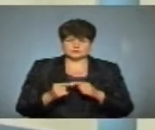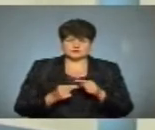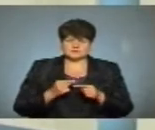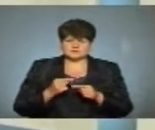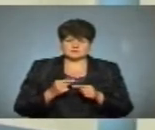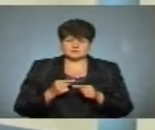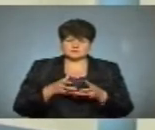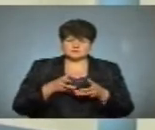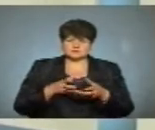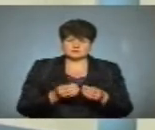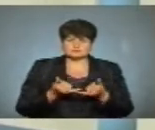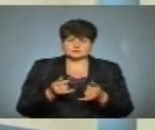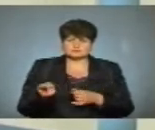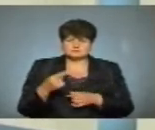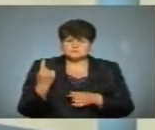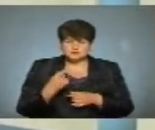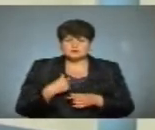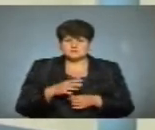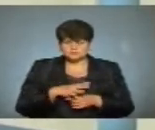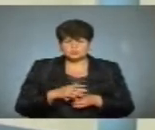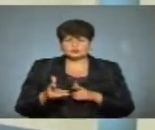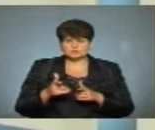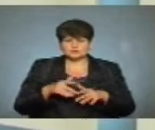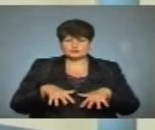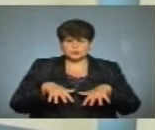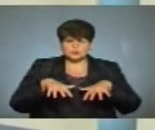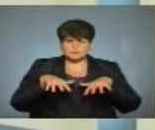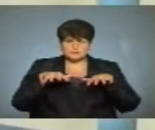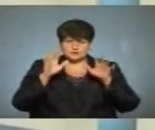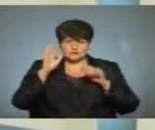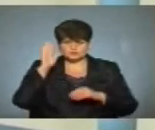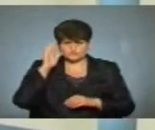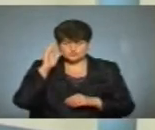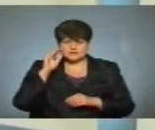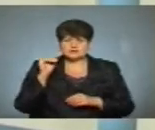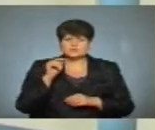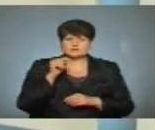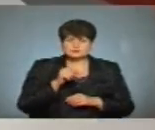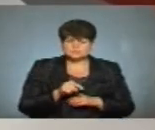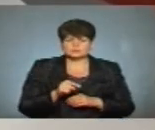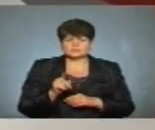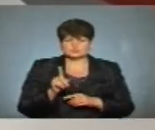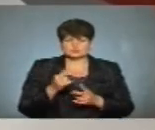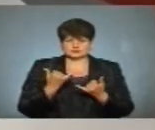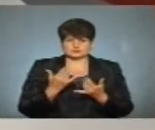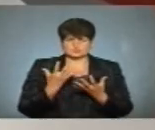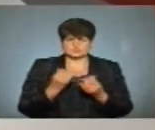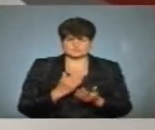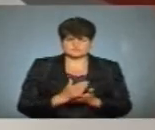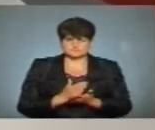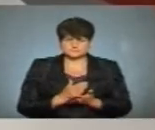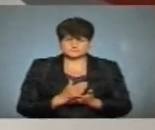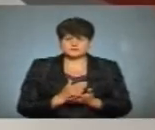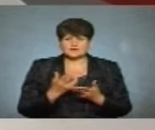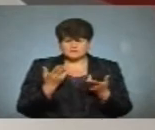для Тернопільської області. І, в принципі, ми були готові до підйому води і до тих наслідків, які ми на сьогоднішній день маємо.